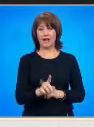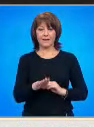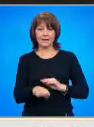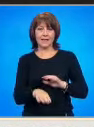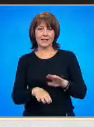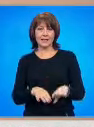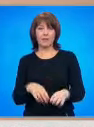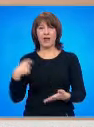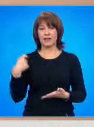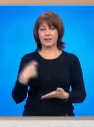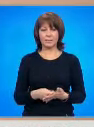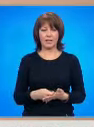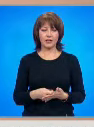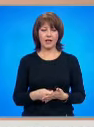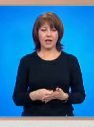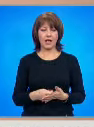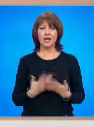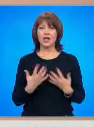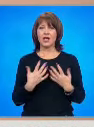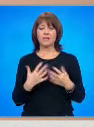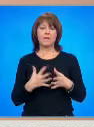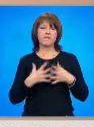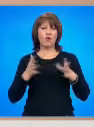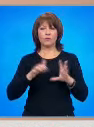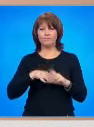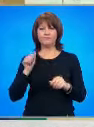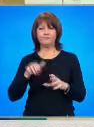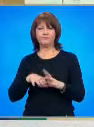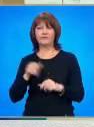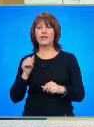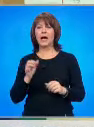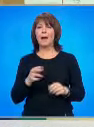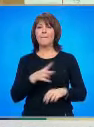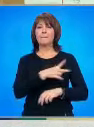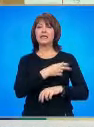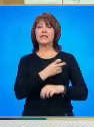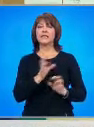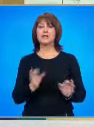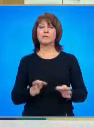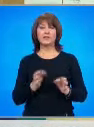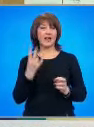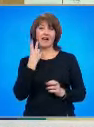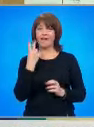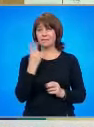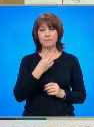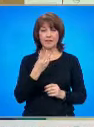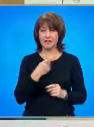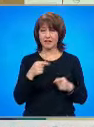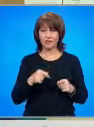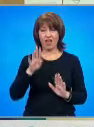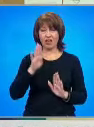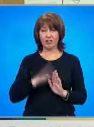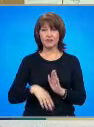стълбица на заплащане. Има страшен отлив на медицински специалисти и е разбираемо. При това